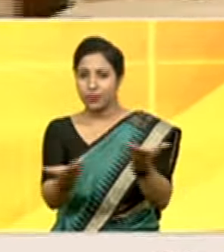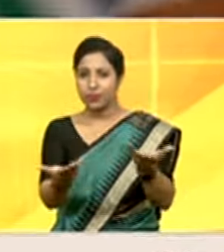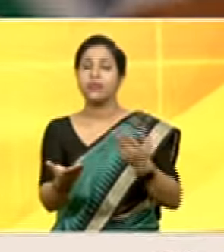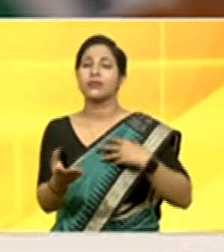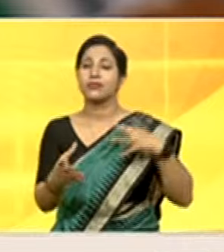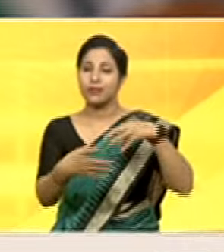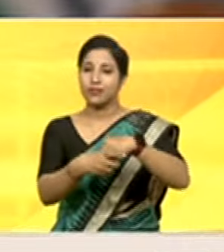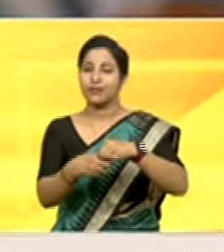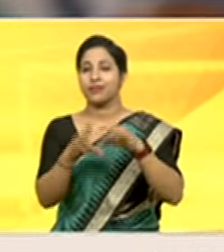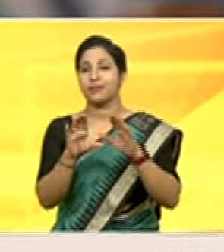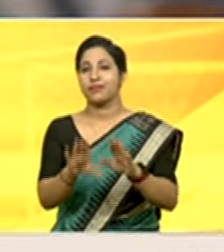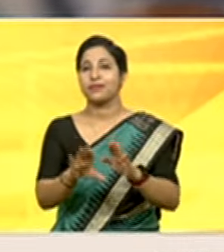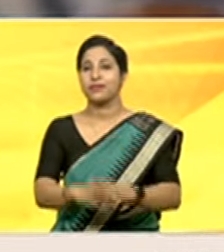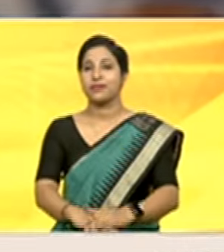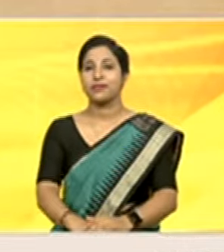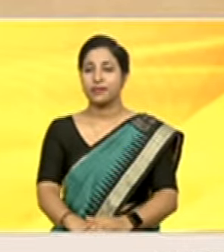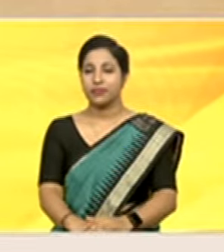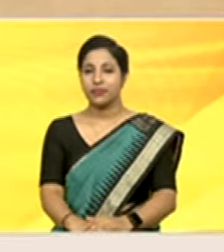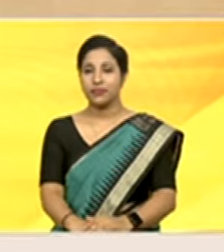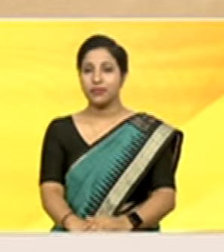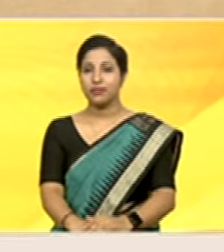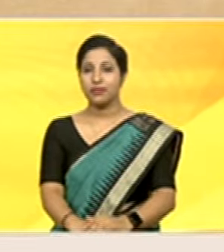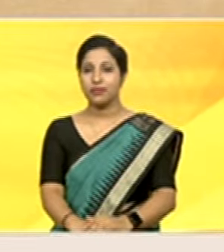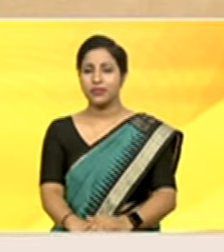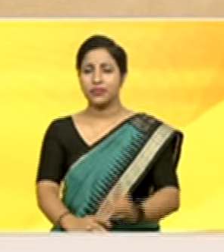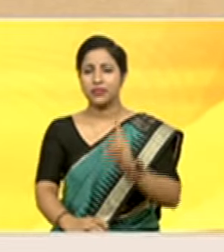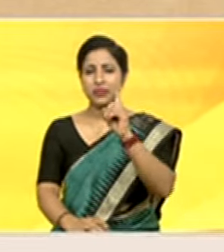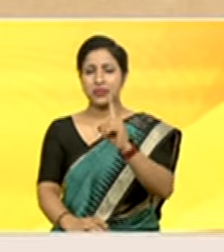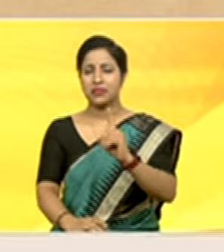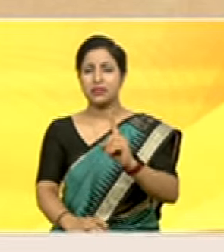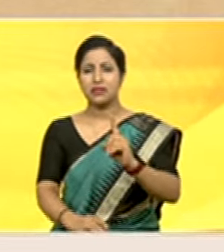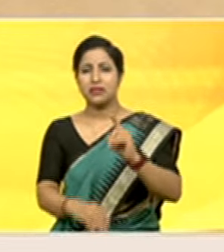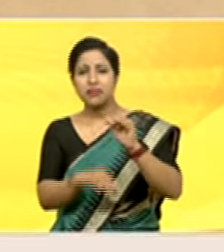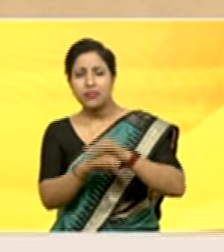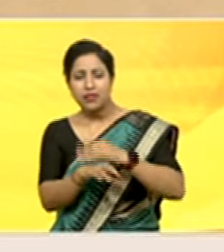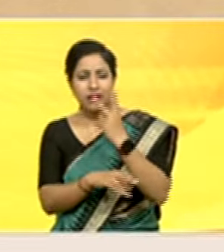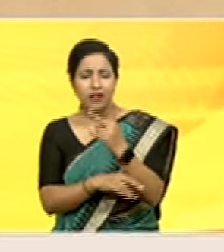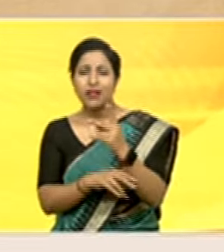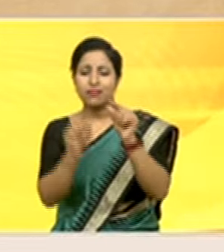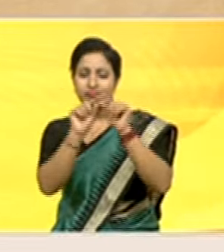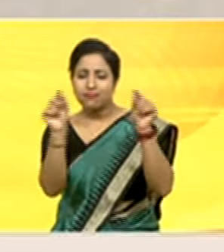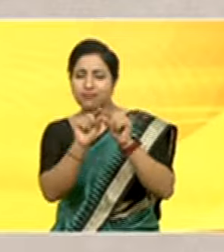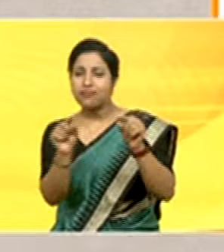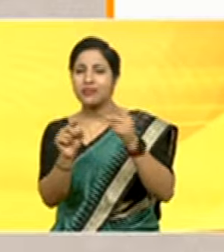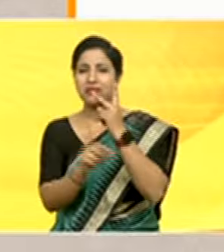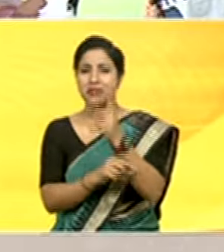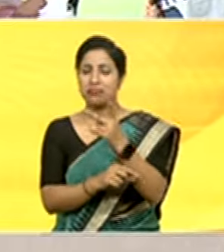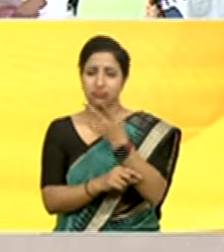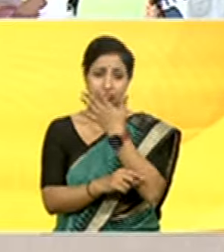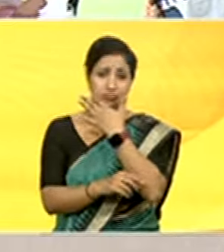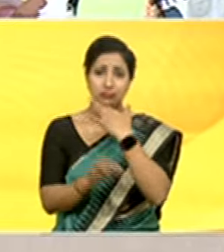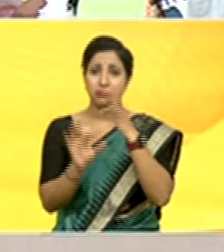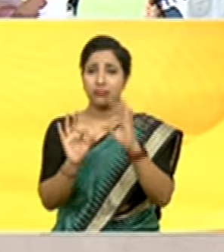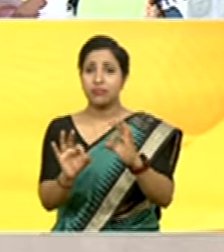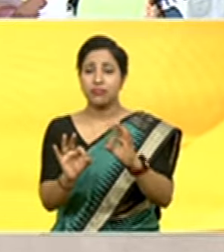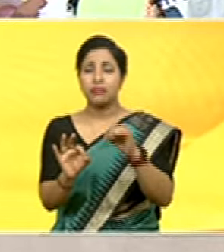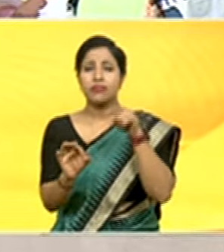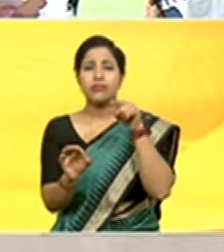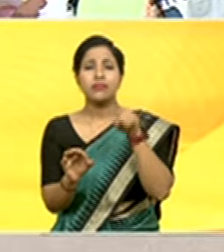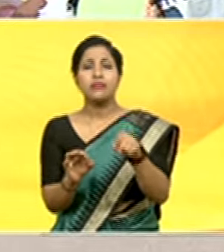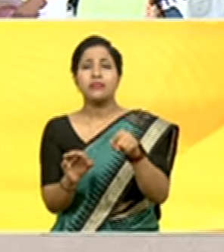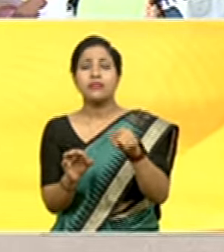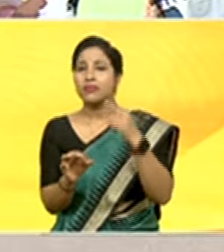आया हूँ एक बड़ी प्यारी सी उक्ती है इती विदा